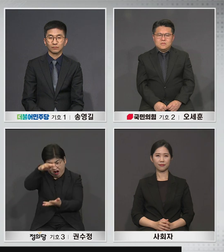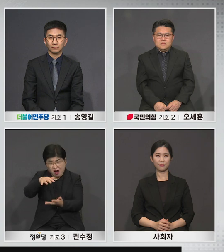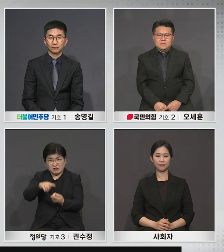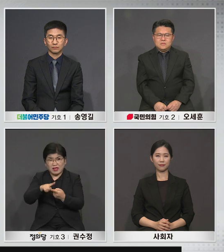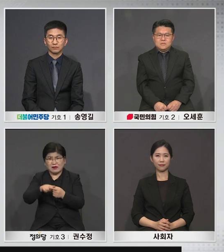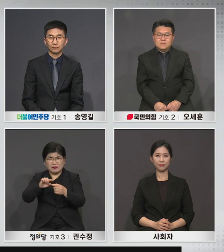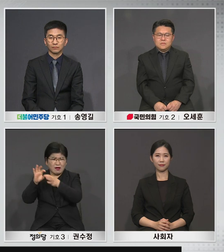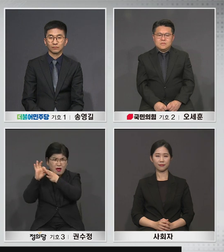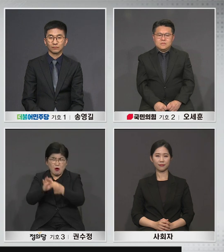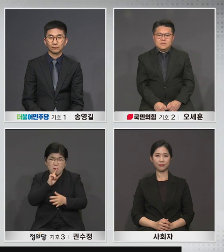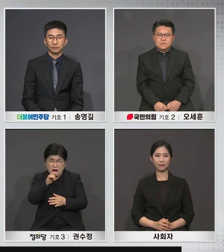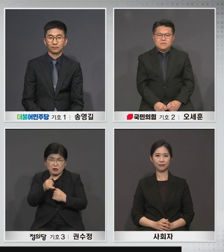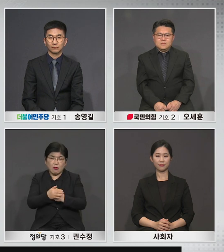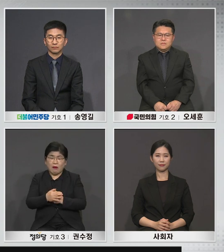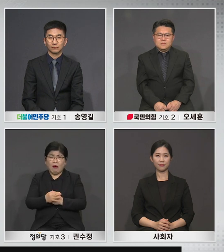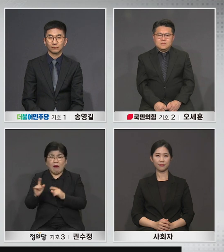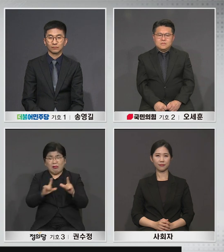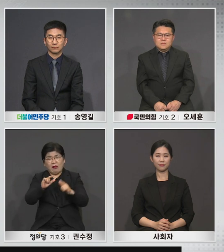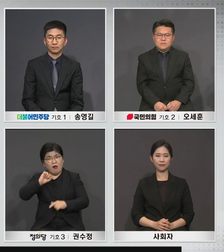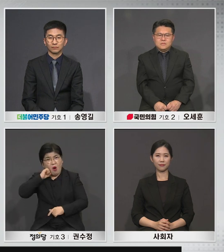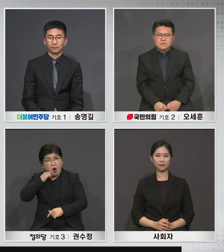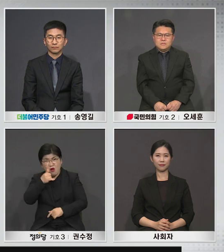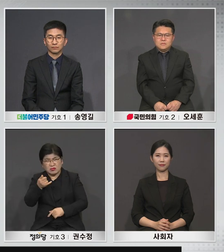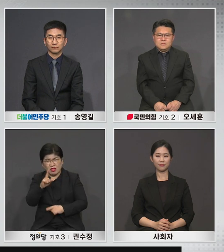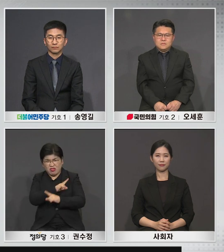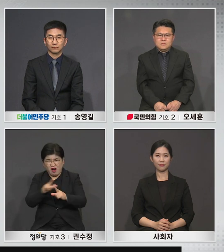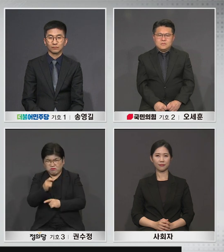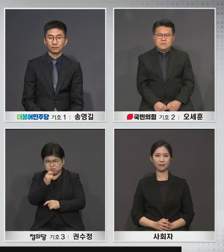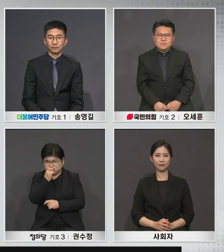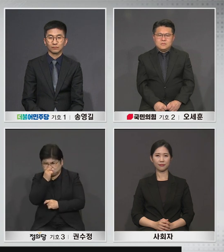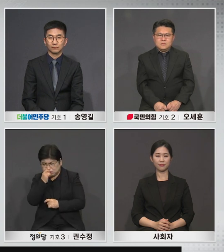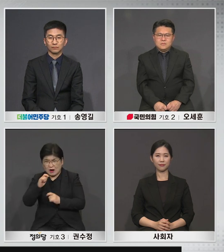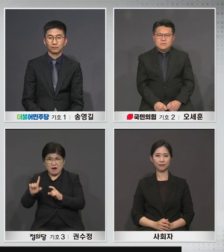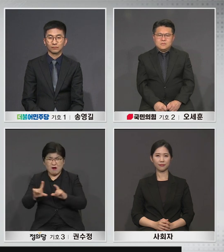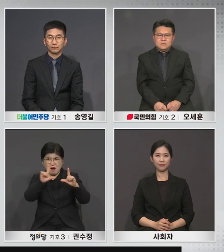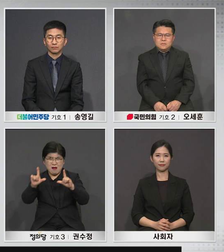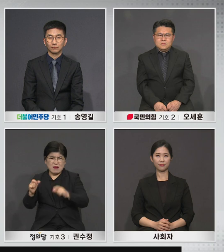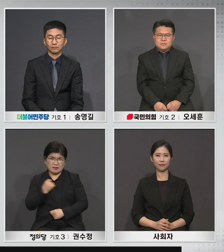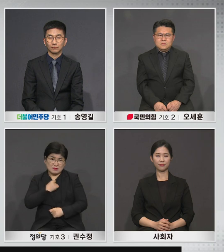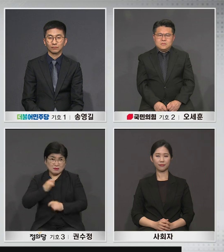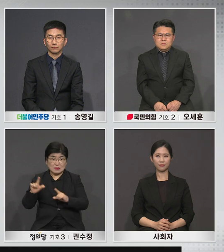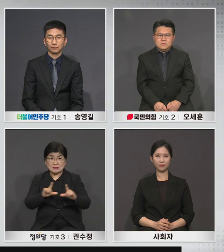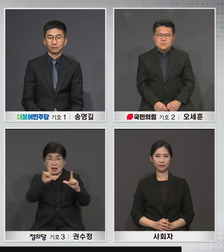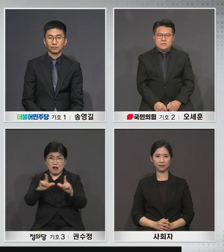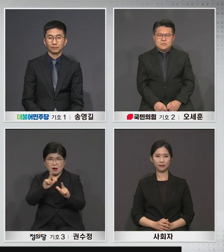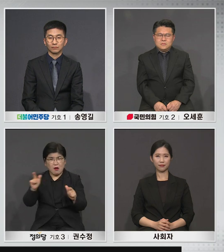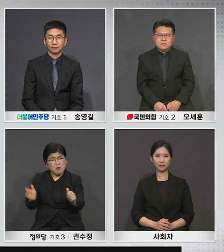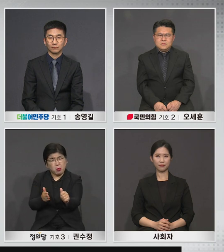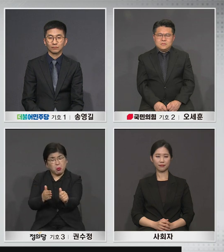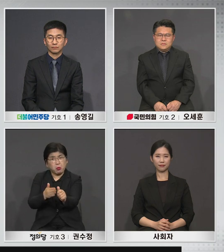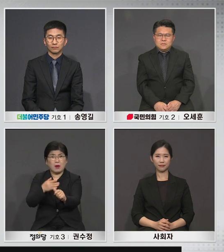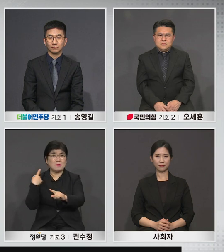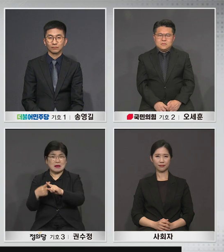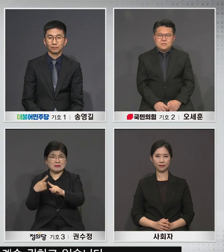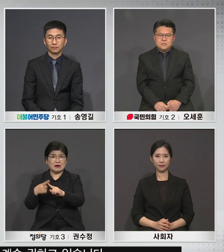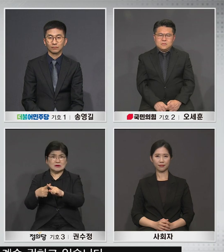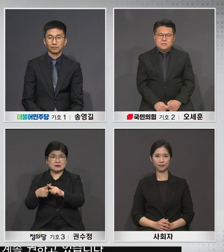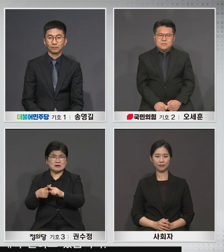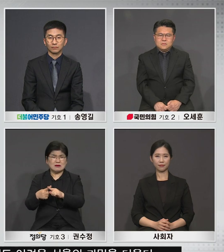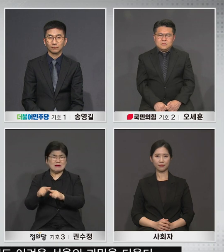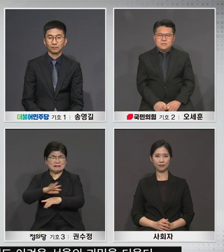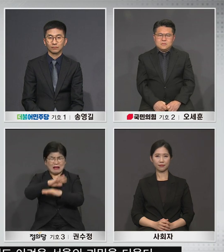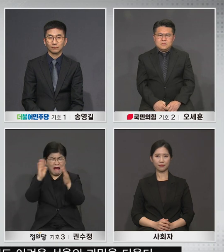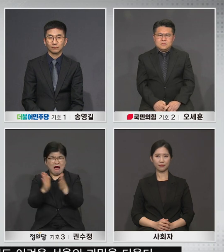가뜩이나 숨쉬기도 어려운 서울의 과미를 더욱더 부추기고 있습니다. 이렇게 똑 닮은 낡은 인물들의